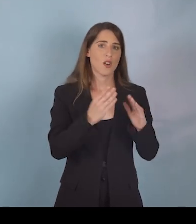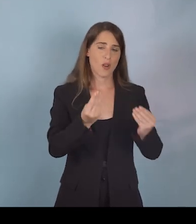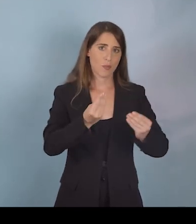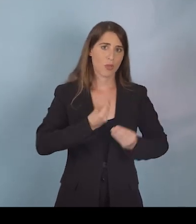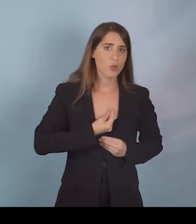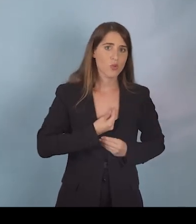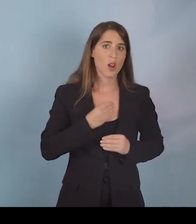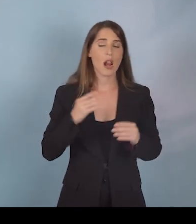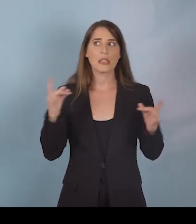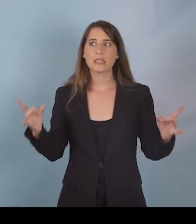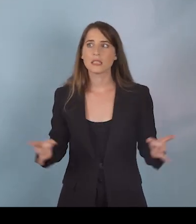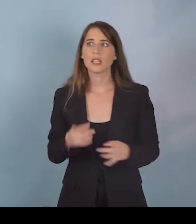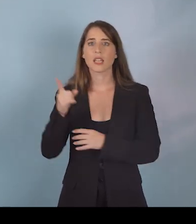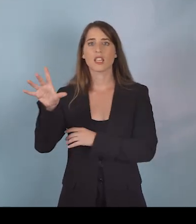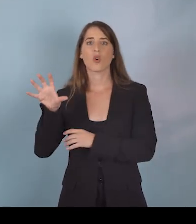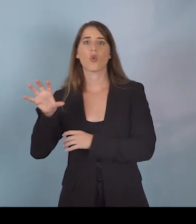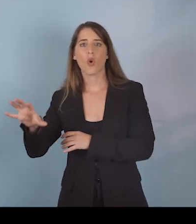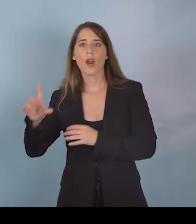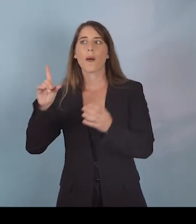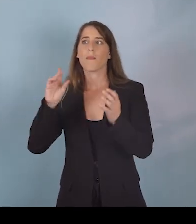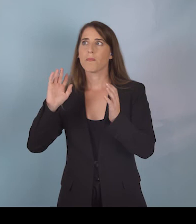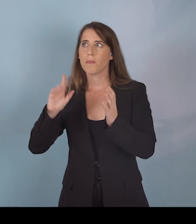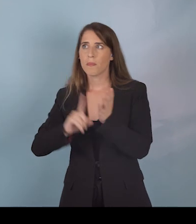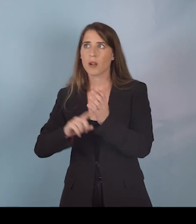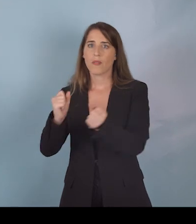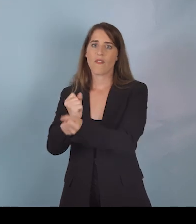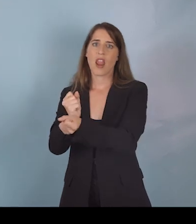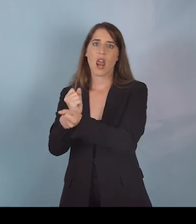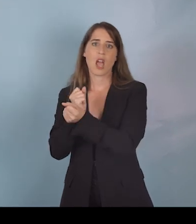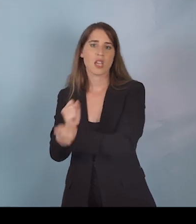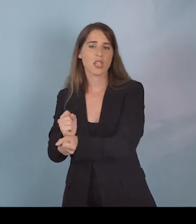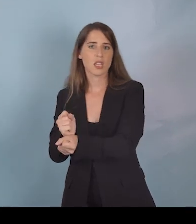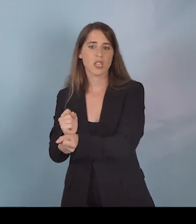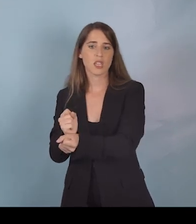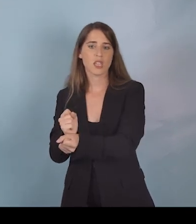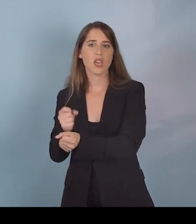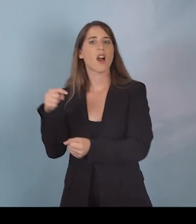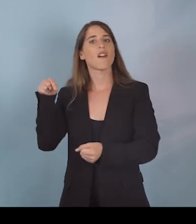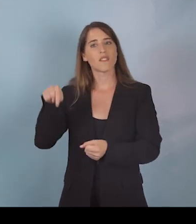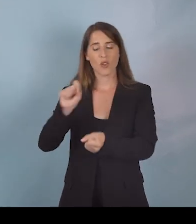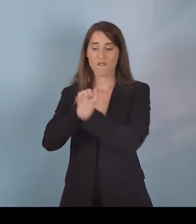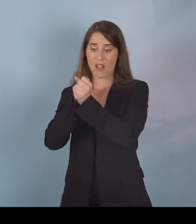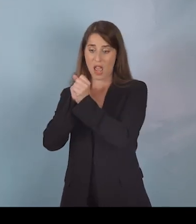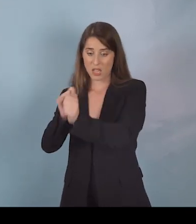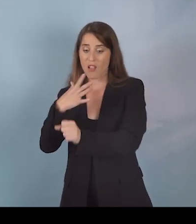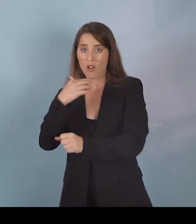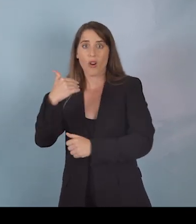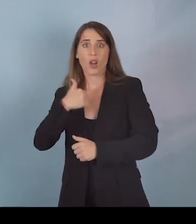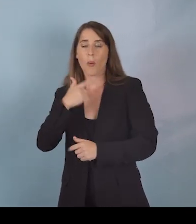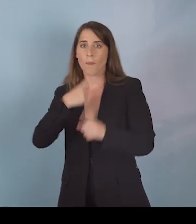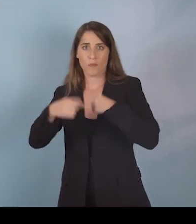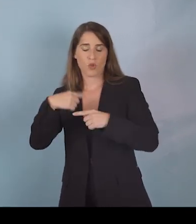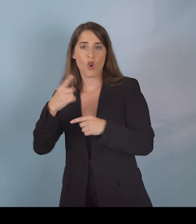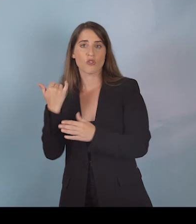απόδειξη ότι κάποιος στη χώρα από την οποία προέρχεται ο αιτούντο άσυλο έχει φυλακιστεί, τότε αυτό το πράγμα